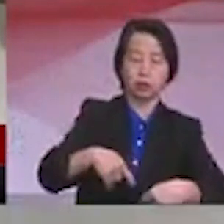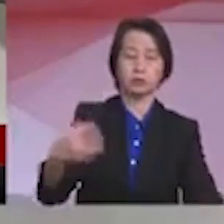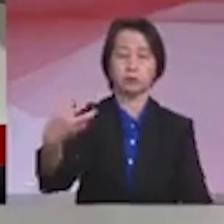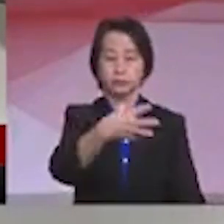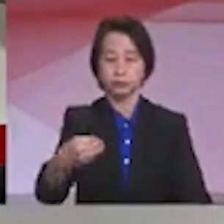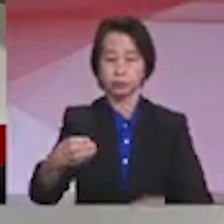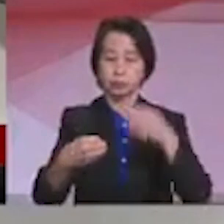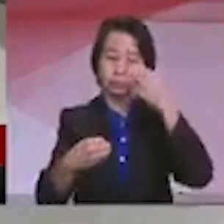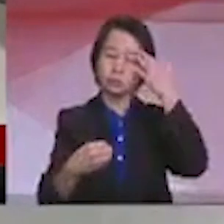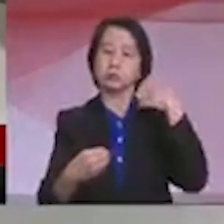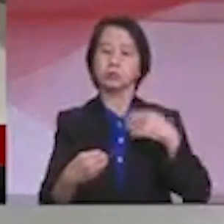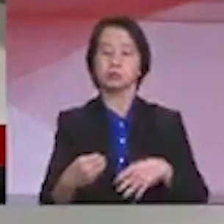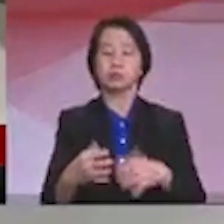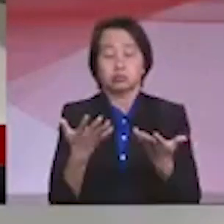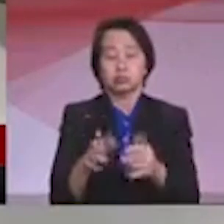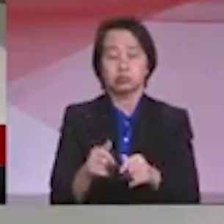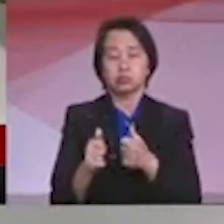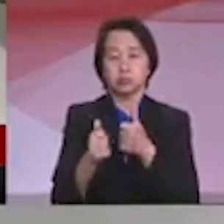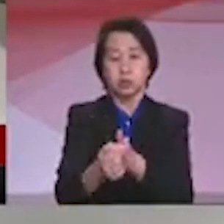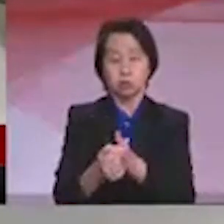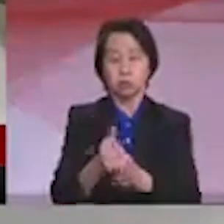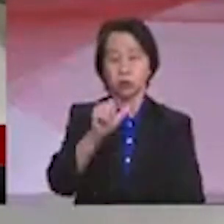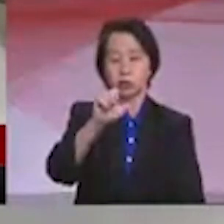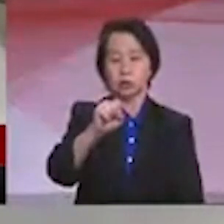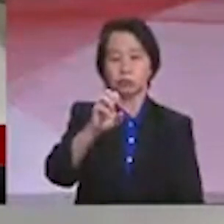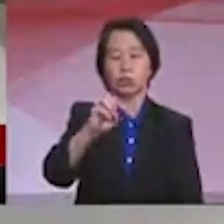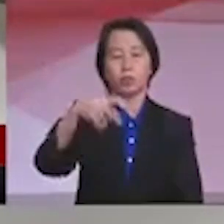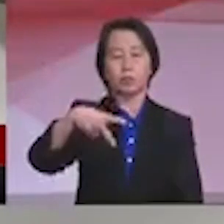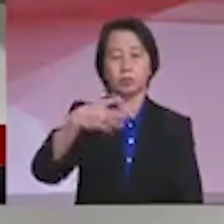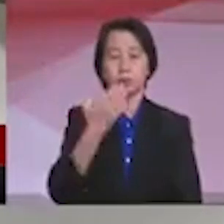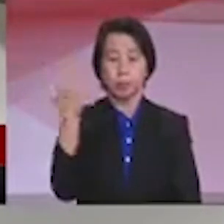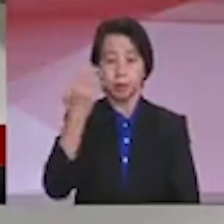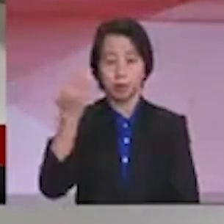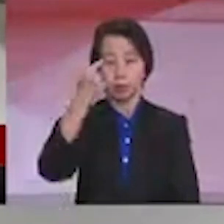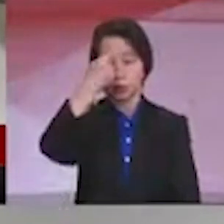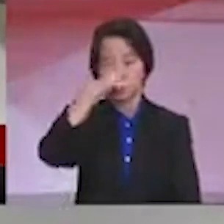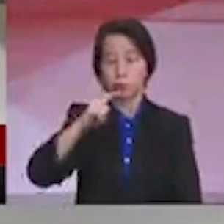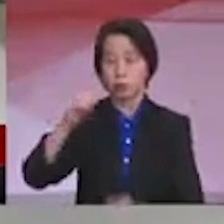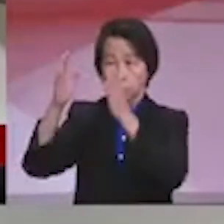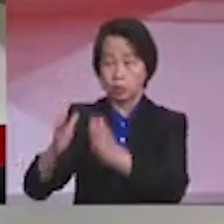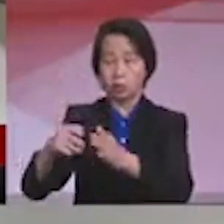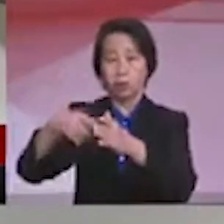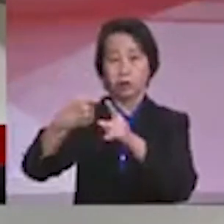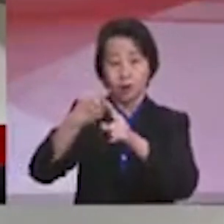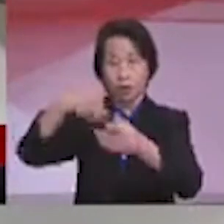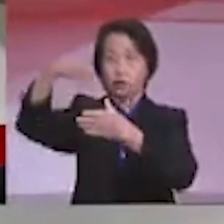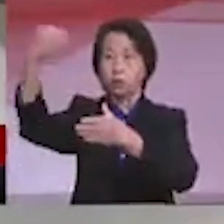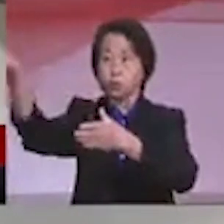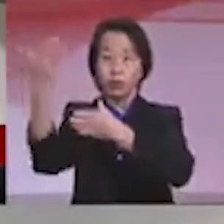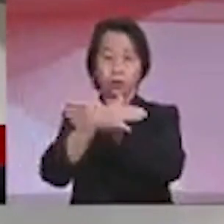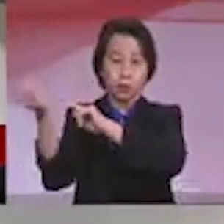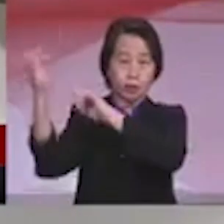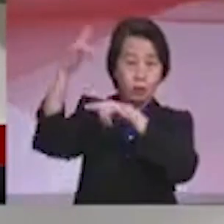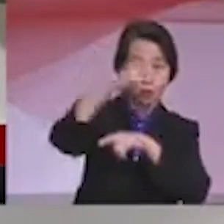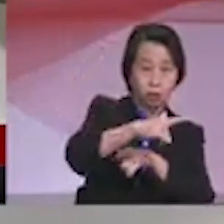Dan tertakluk kepada SOP biasa kepada warga yang datang daripada luar negara,